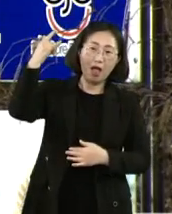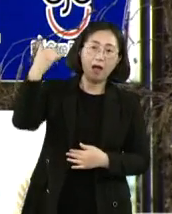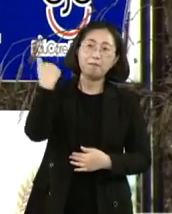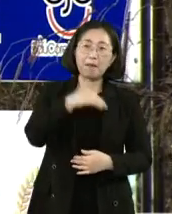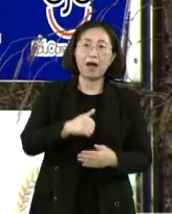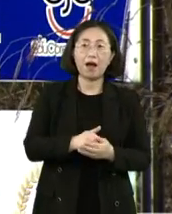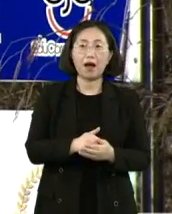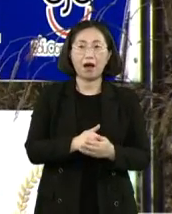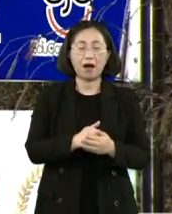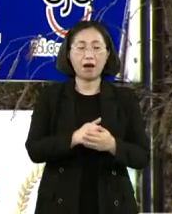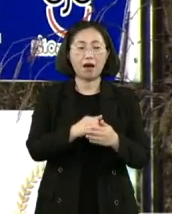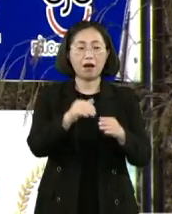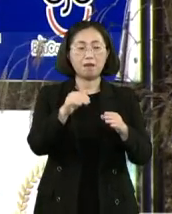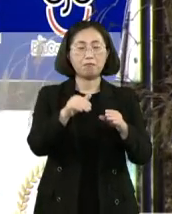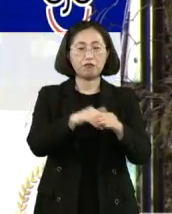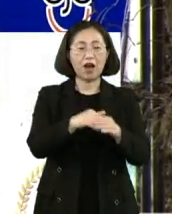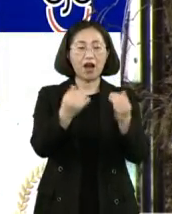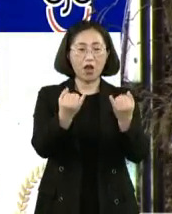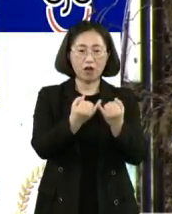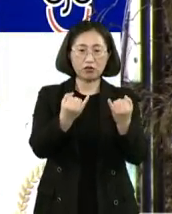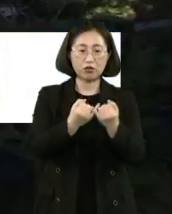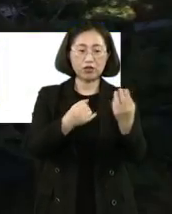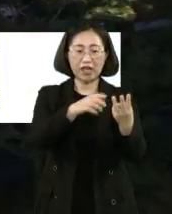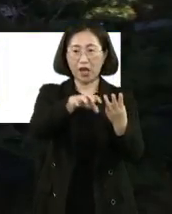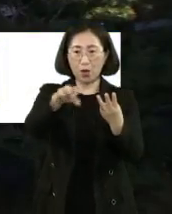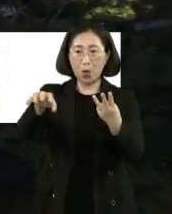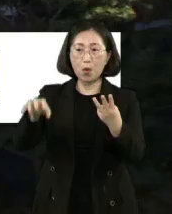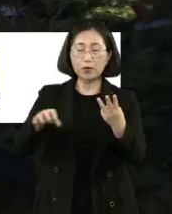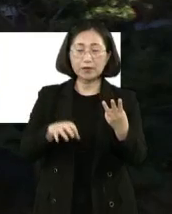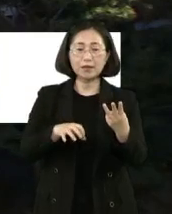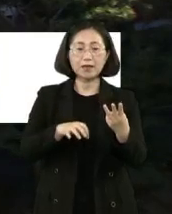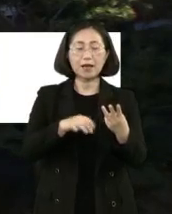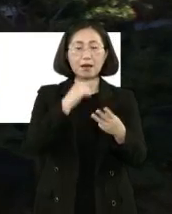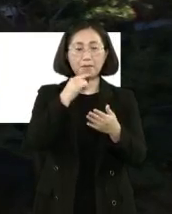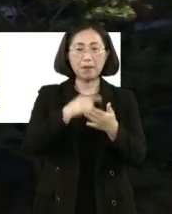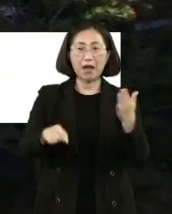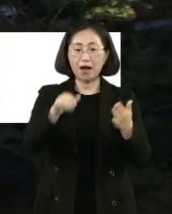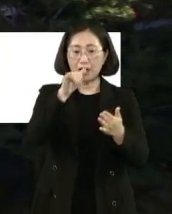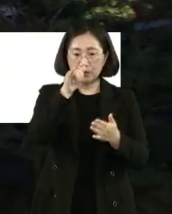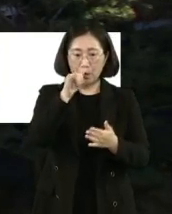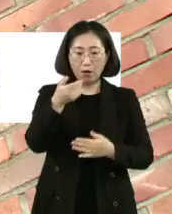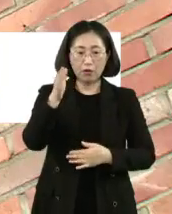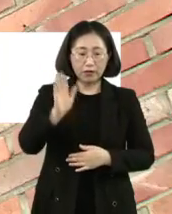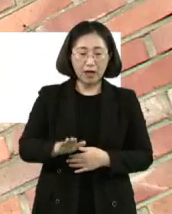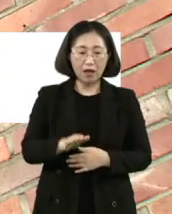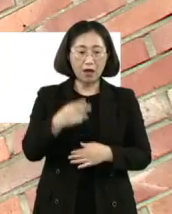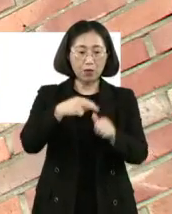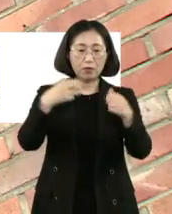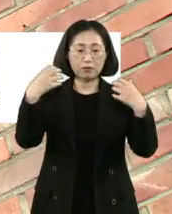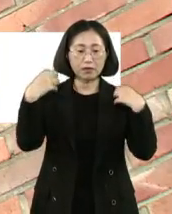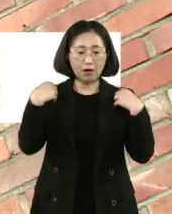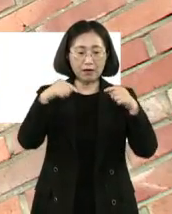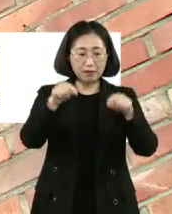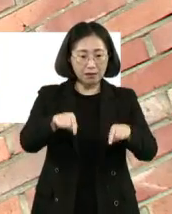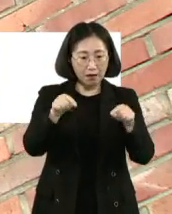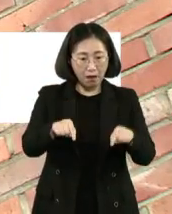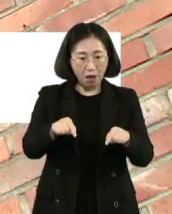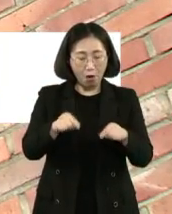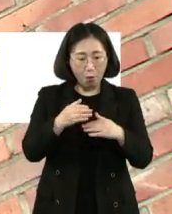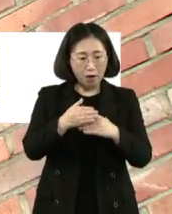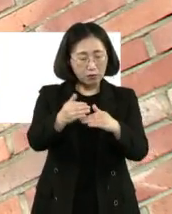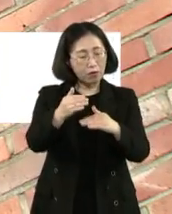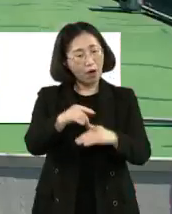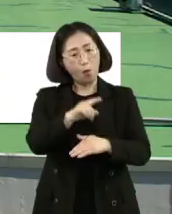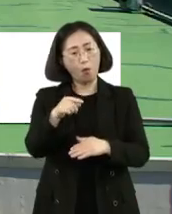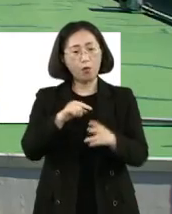충남기계공고와 국제통상고, 문화여중 등 세 곳이 피해를 입는데 교육청의 심의 과정에서 이해 못할 일이